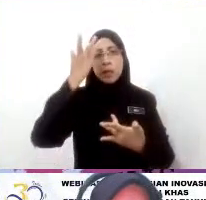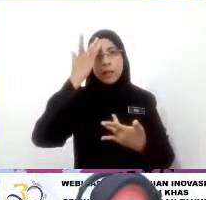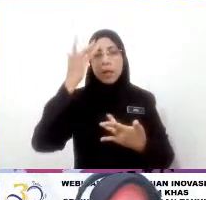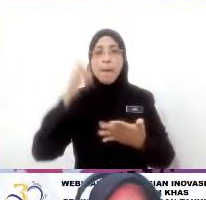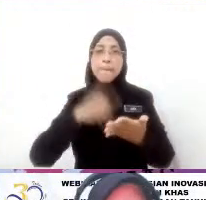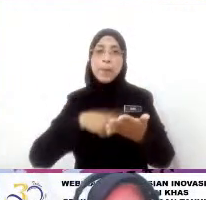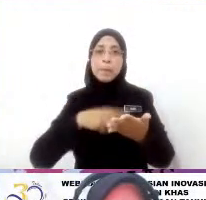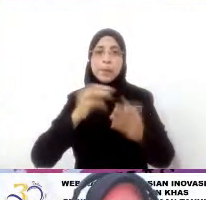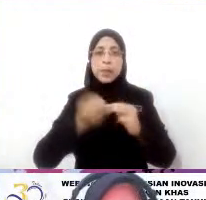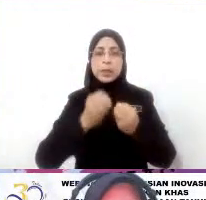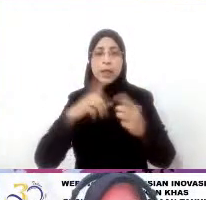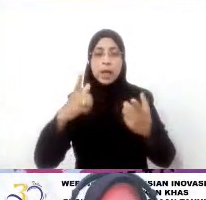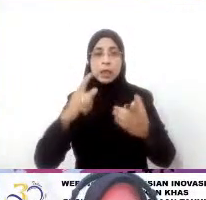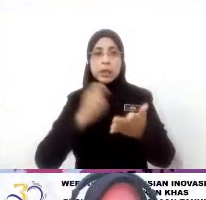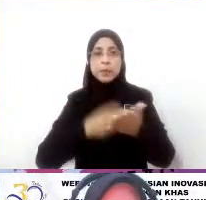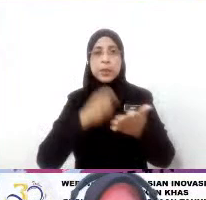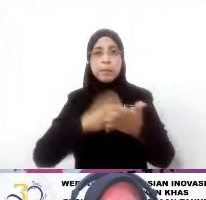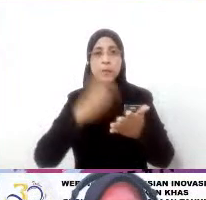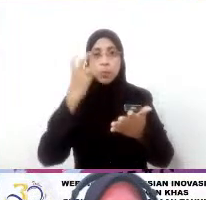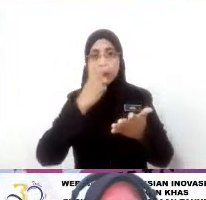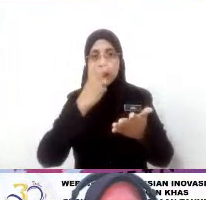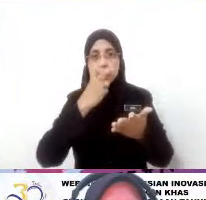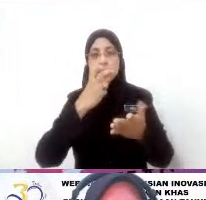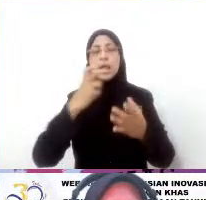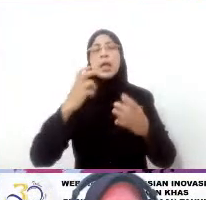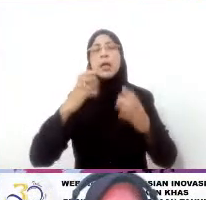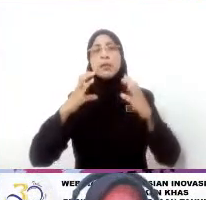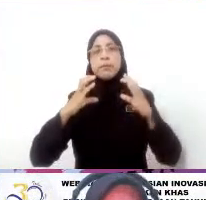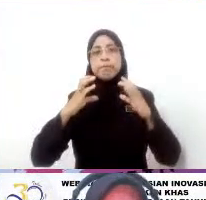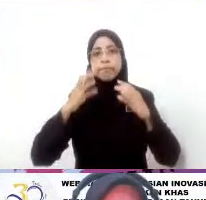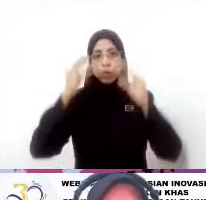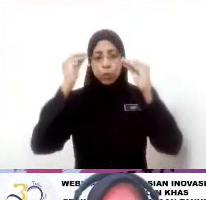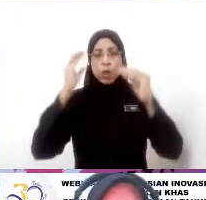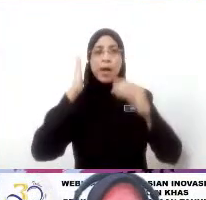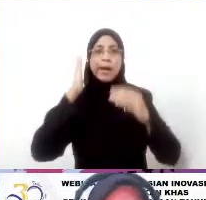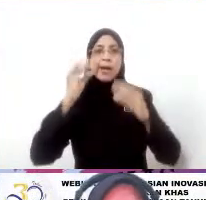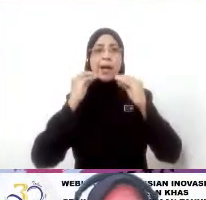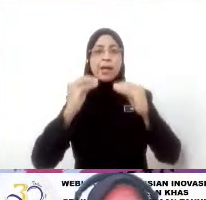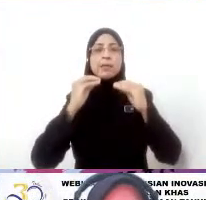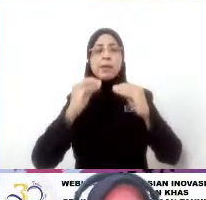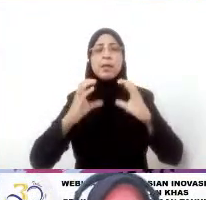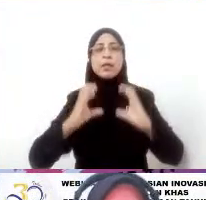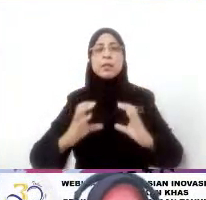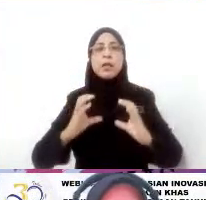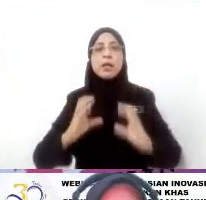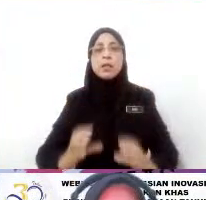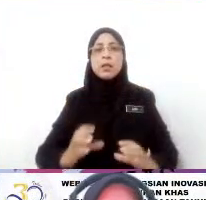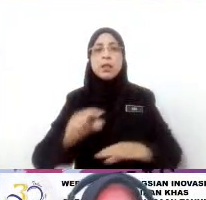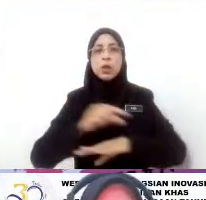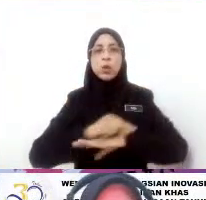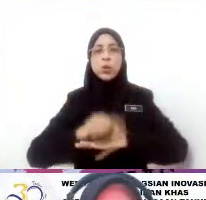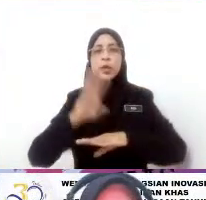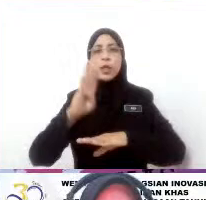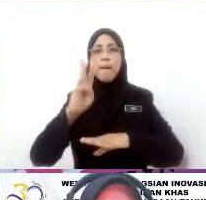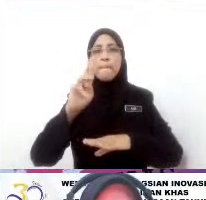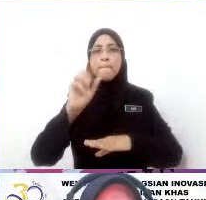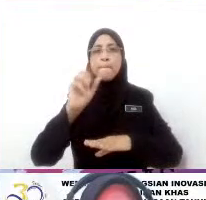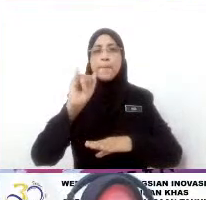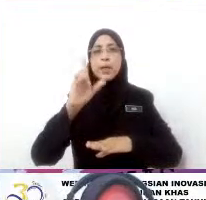Kita akan ajar kod-kod braille, macam mana nak guna braille tu. Kita akan ajar, tapi dia kena ambil kelas di luar